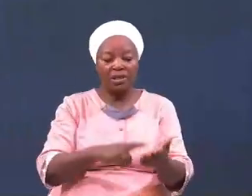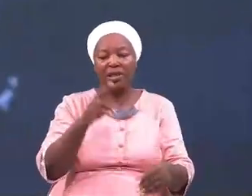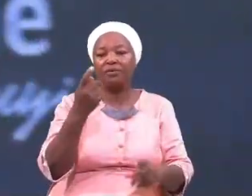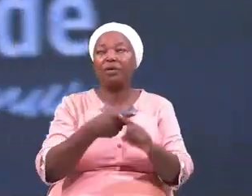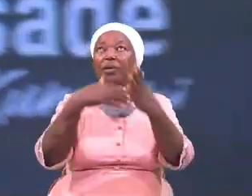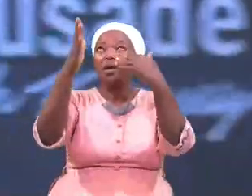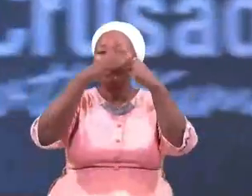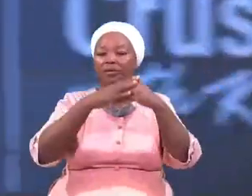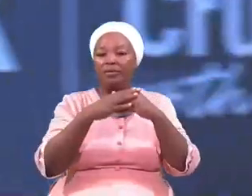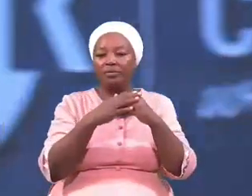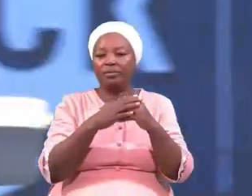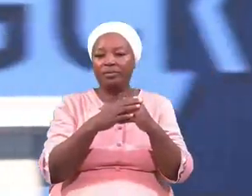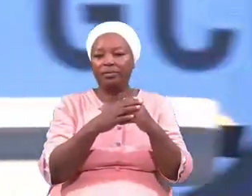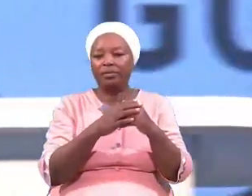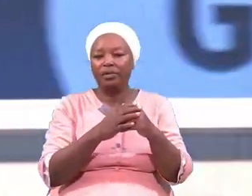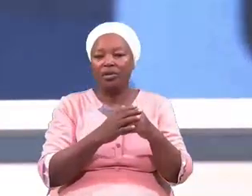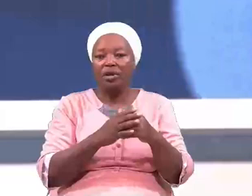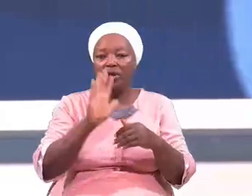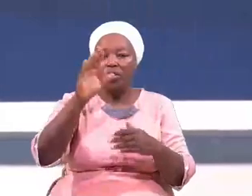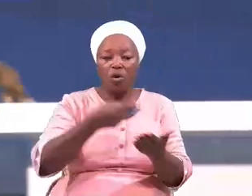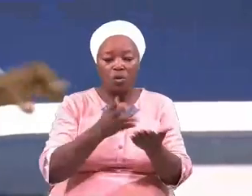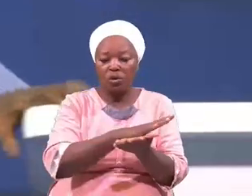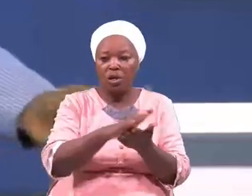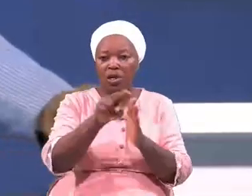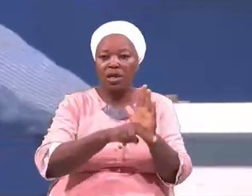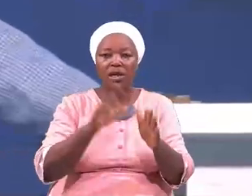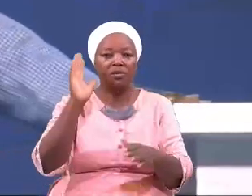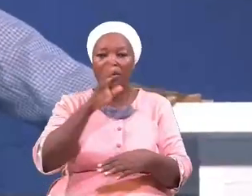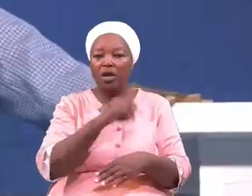Votre victoire sera inscrite au ciel.